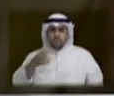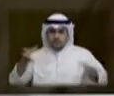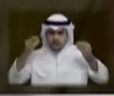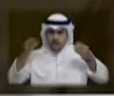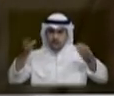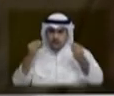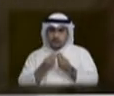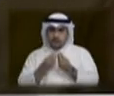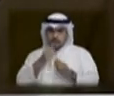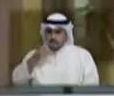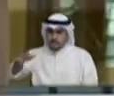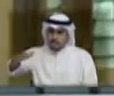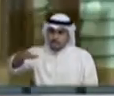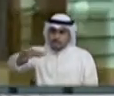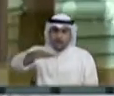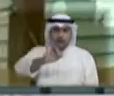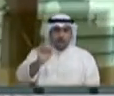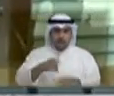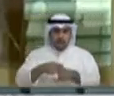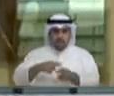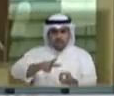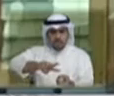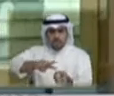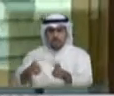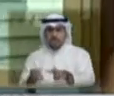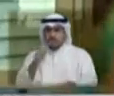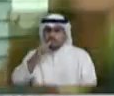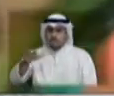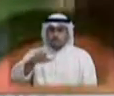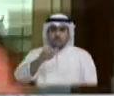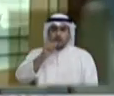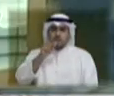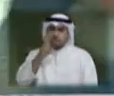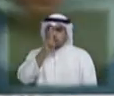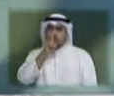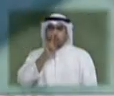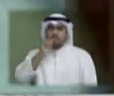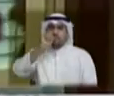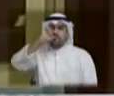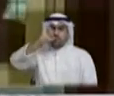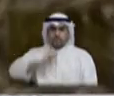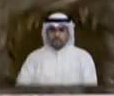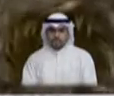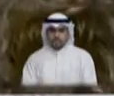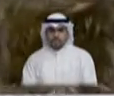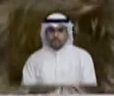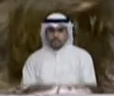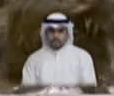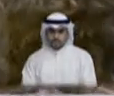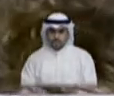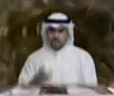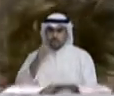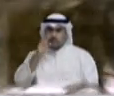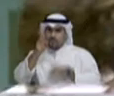الكويت المالحة والمصدر الأساسي للعيش إلى مياه صالحة للشرب. القصة